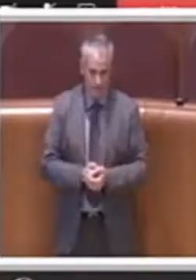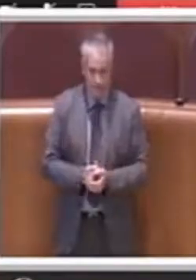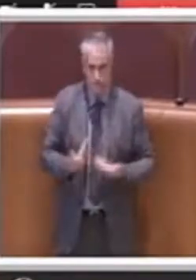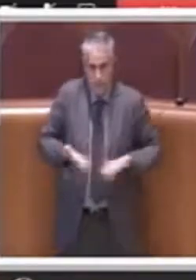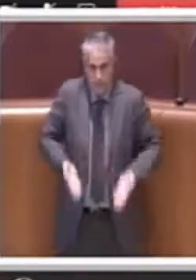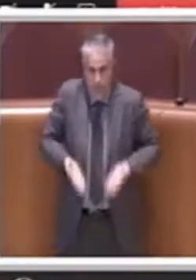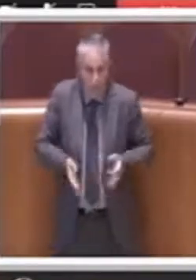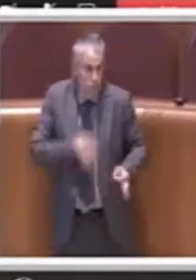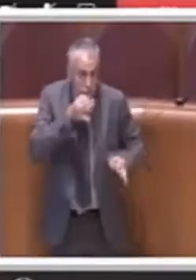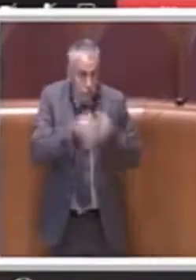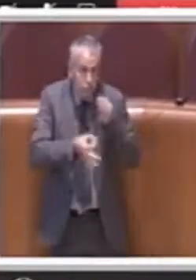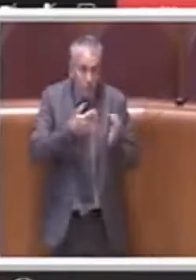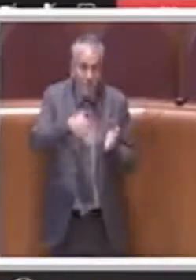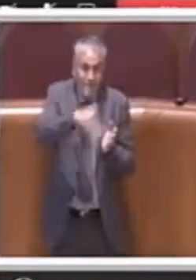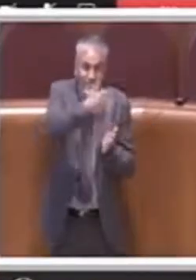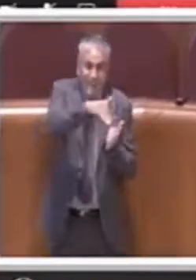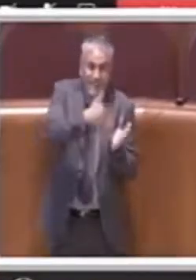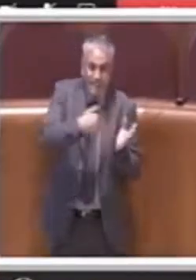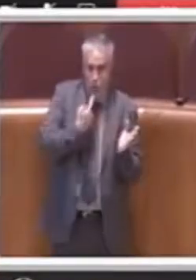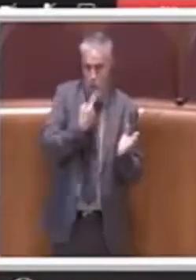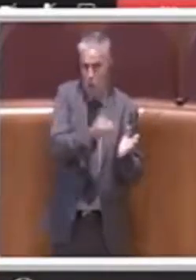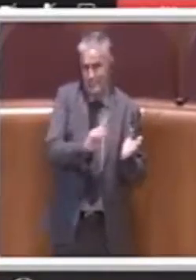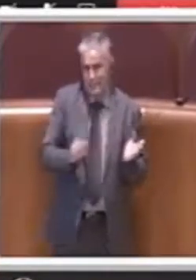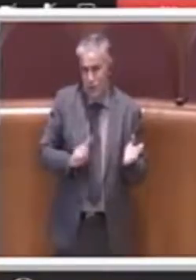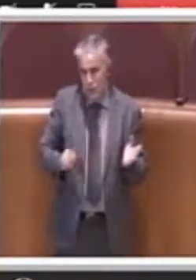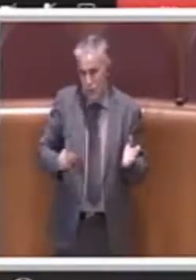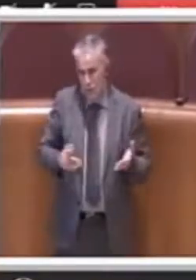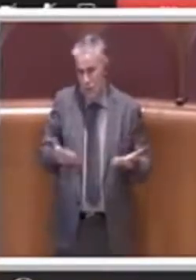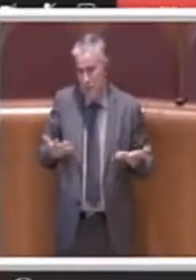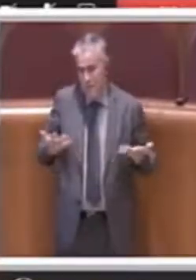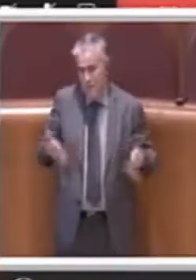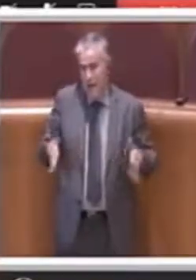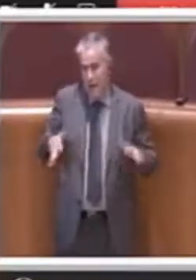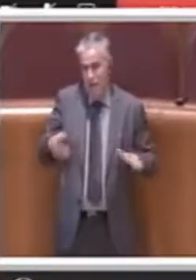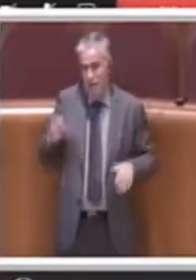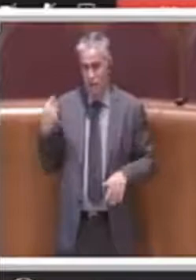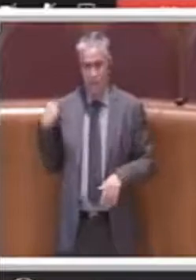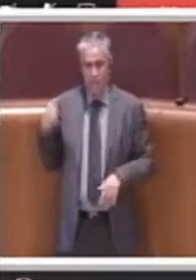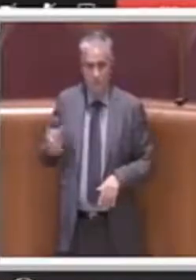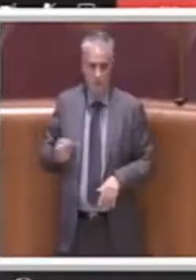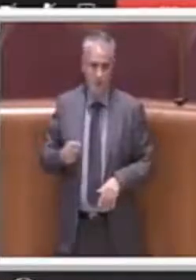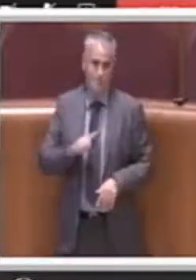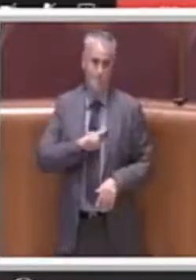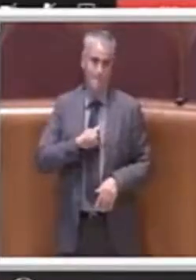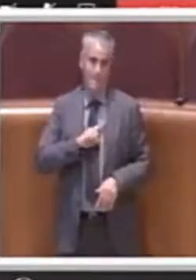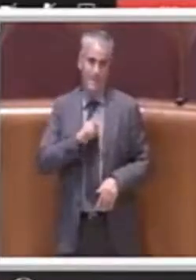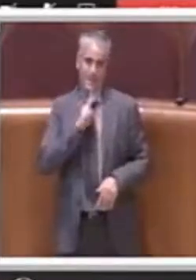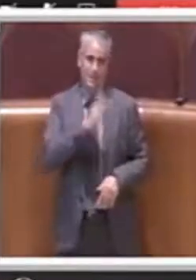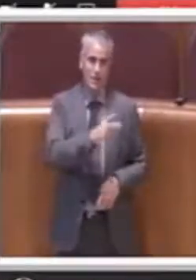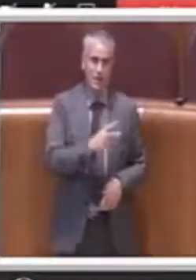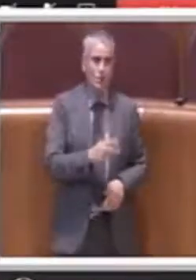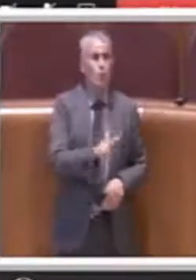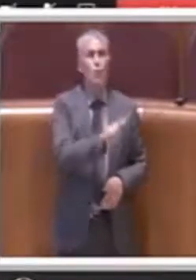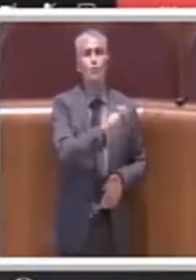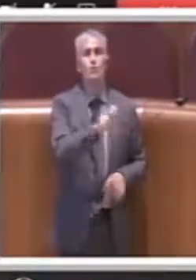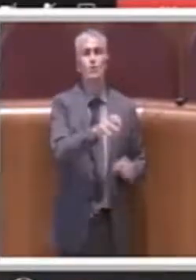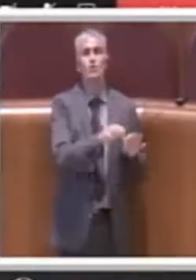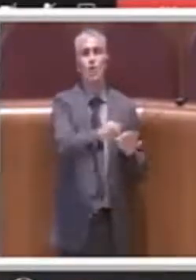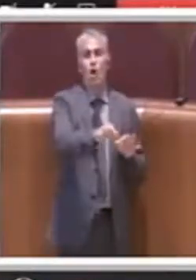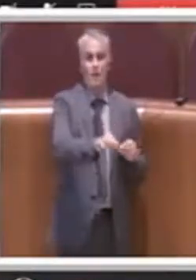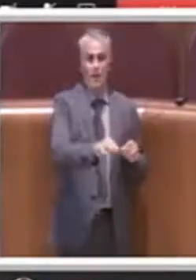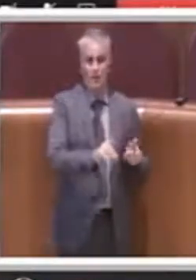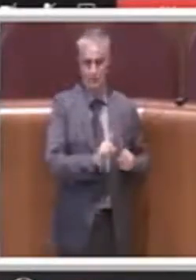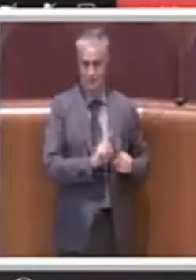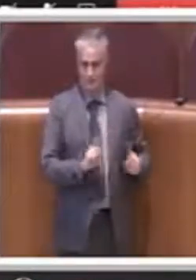a fare l'elenco, però insomma, questo è stato un po', no? E questa è la mia risposta ai 200 metri di asfalto.